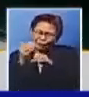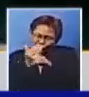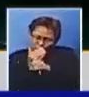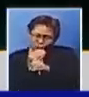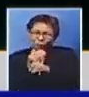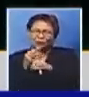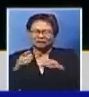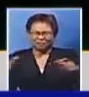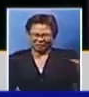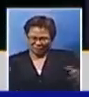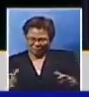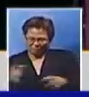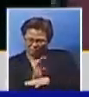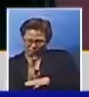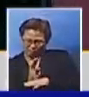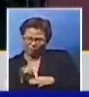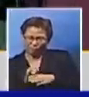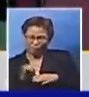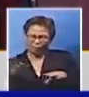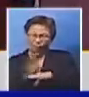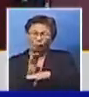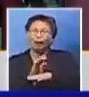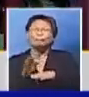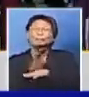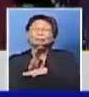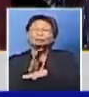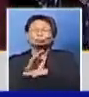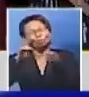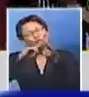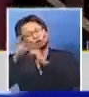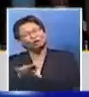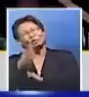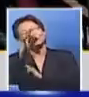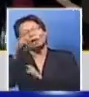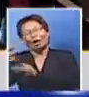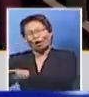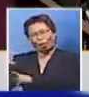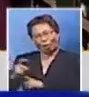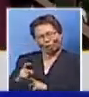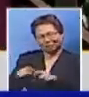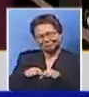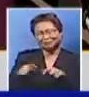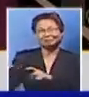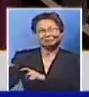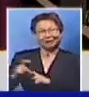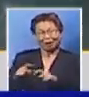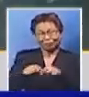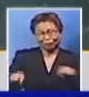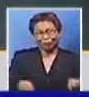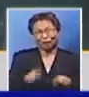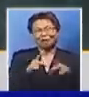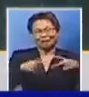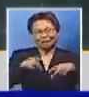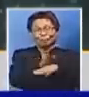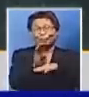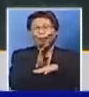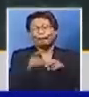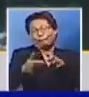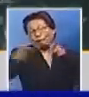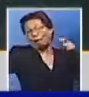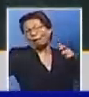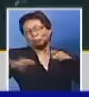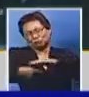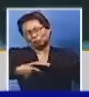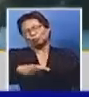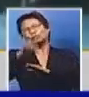dan saiz fizikal perniagaannya juga berubah apabila Felda turut menawarkan lokasi premis yang lebih besar dengan kos